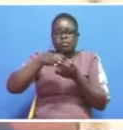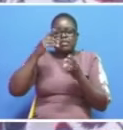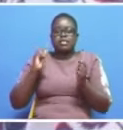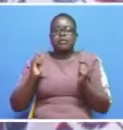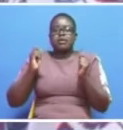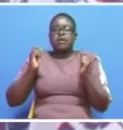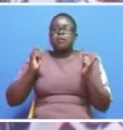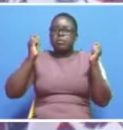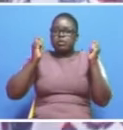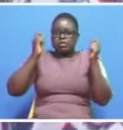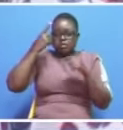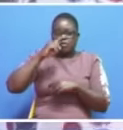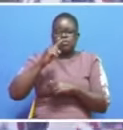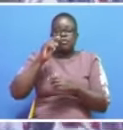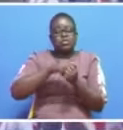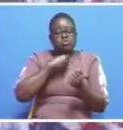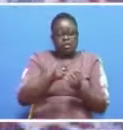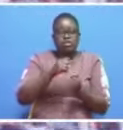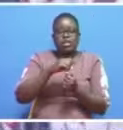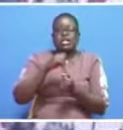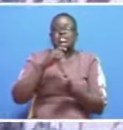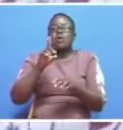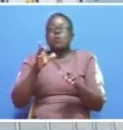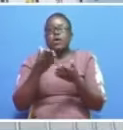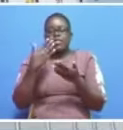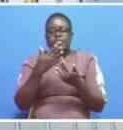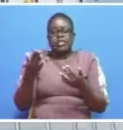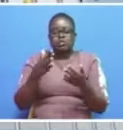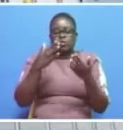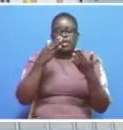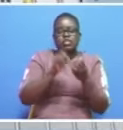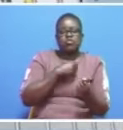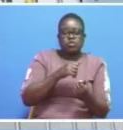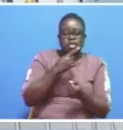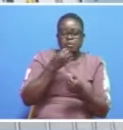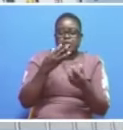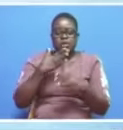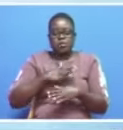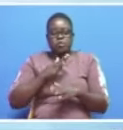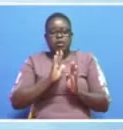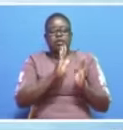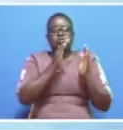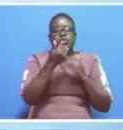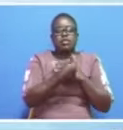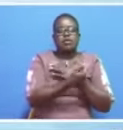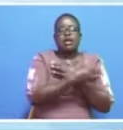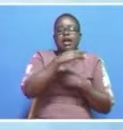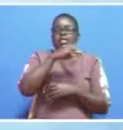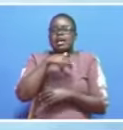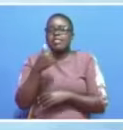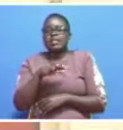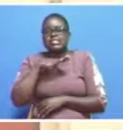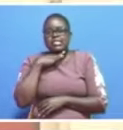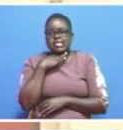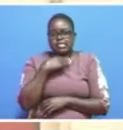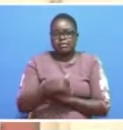wana angiko mwaka mwitu na kuvalanya vya sala siya makilima NND. Na NND inge kutuwa mena maumesie na ainge kwasia